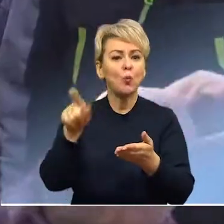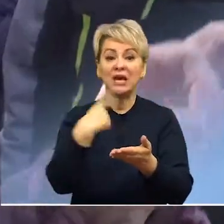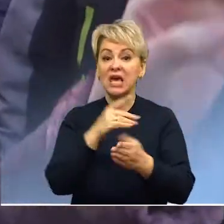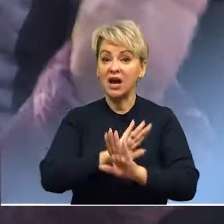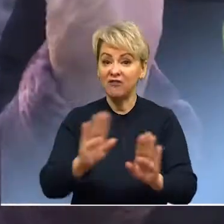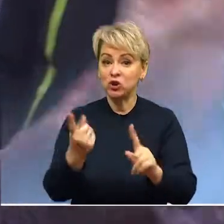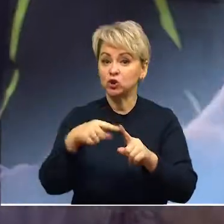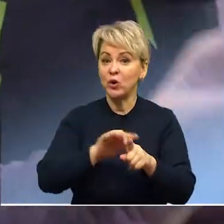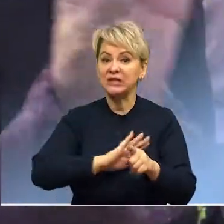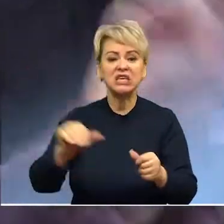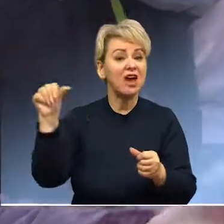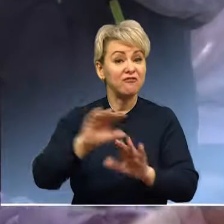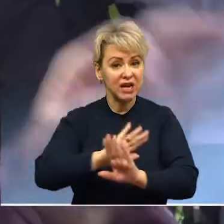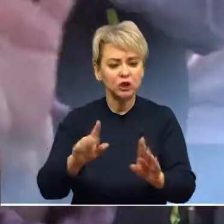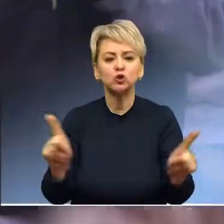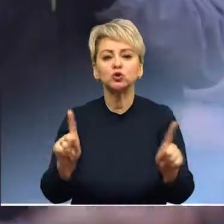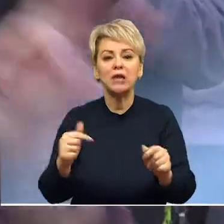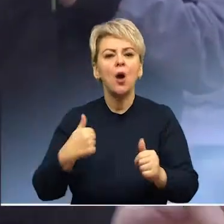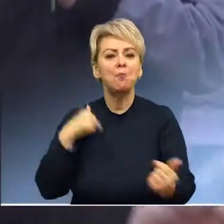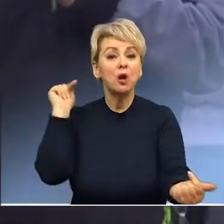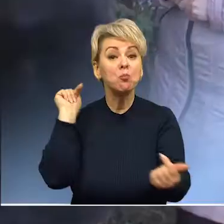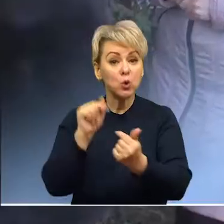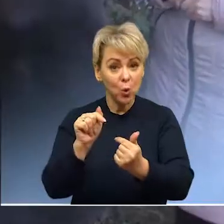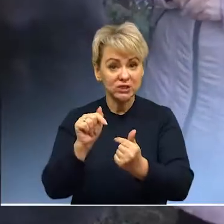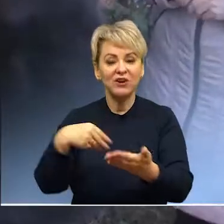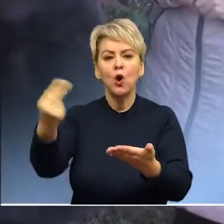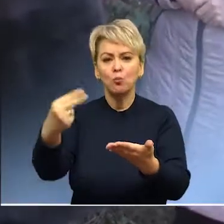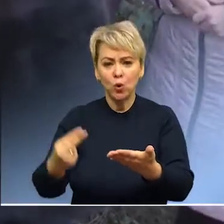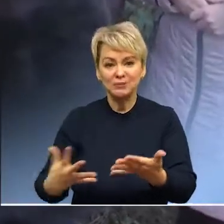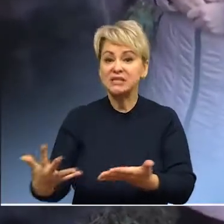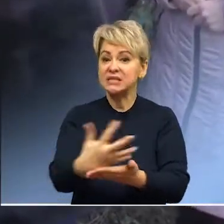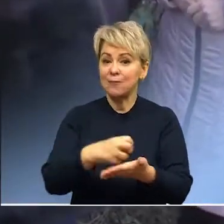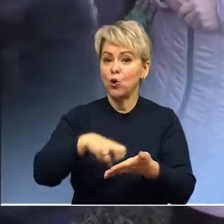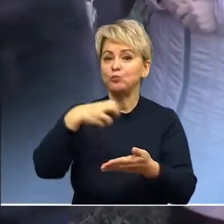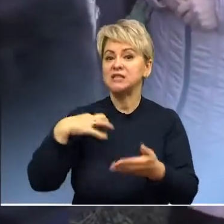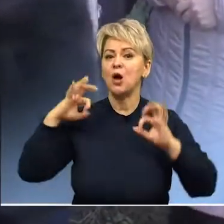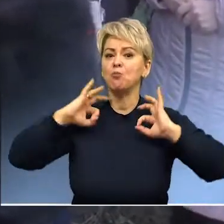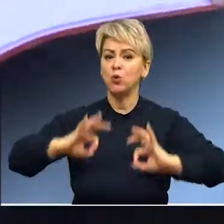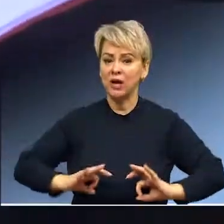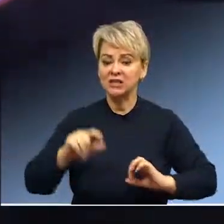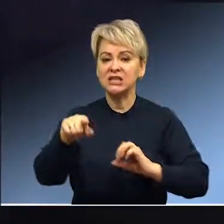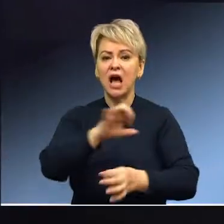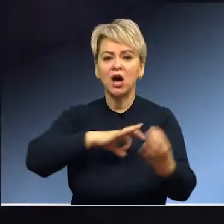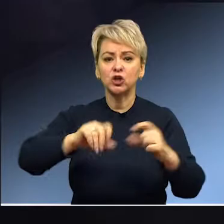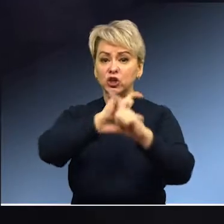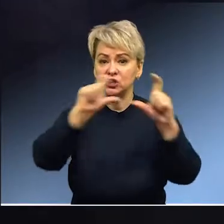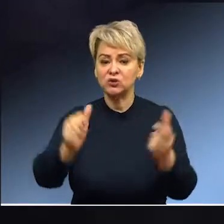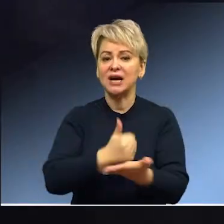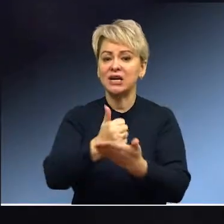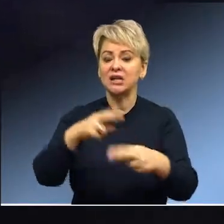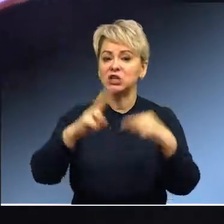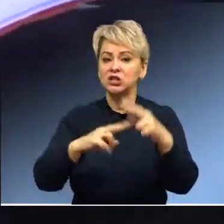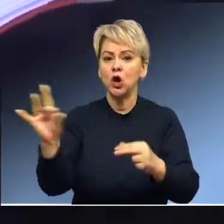ни говорили, что это не вредно или что-нибудь. Мы против. Подписи собрали, письма в прокуратуру, департамент архитектуры и